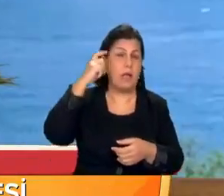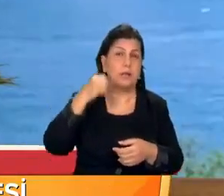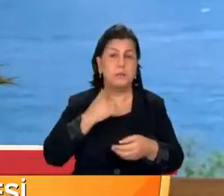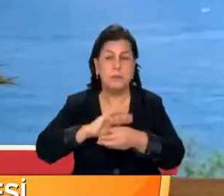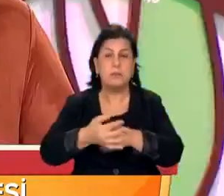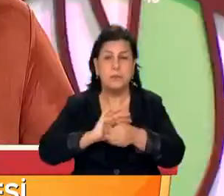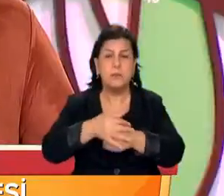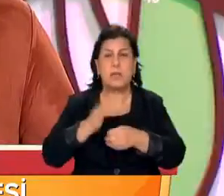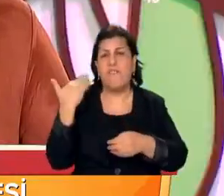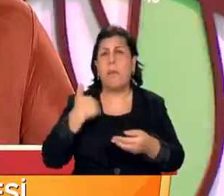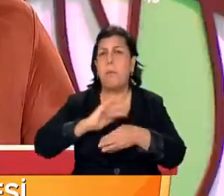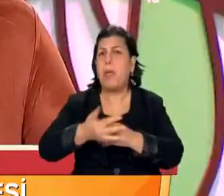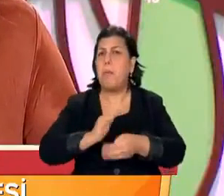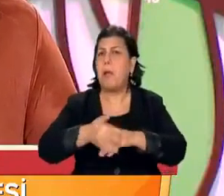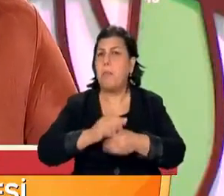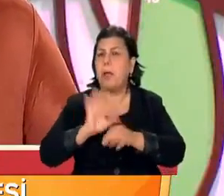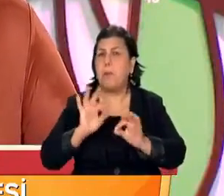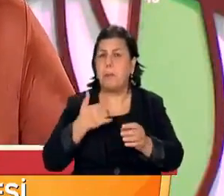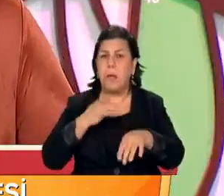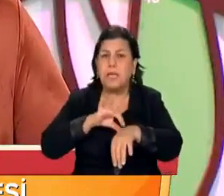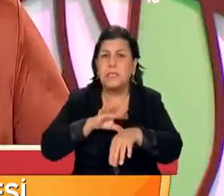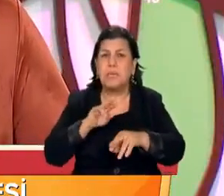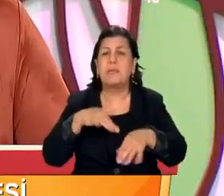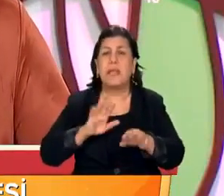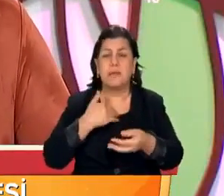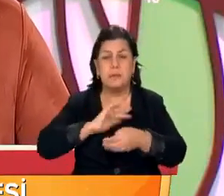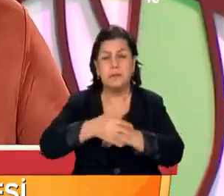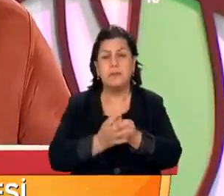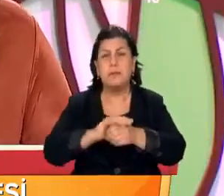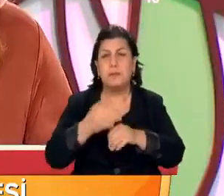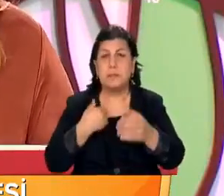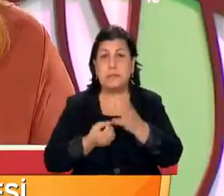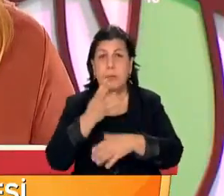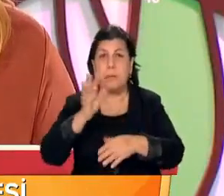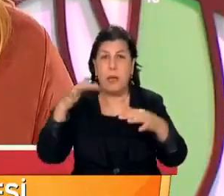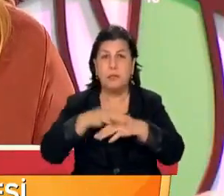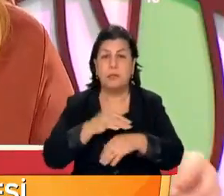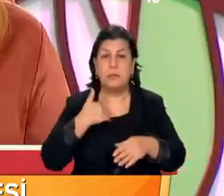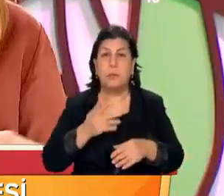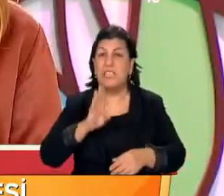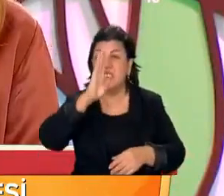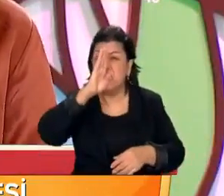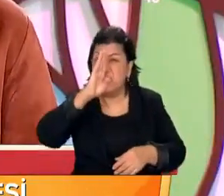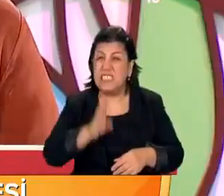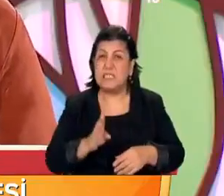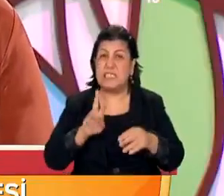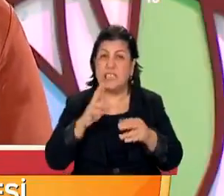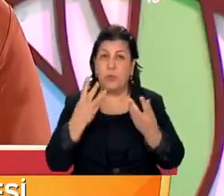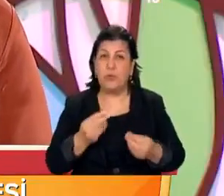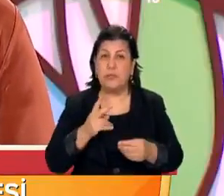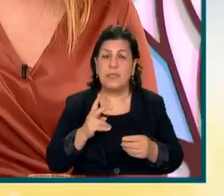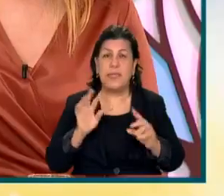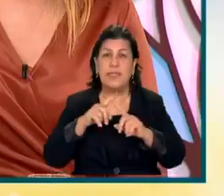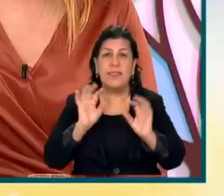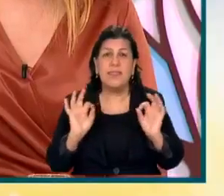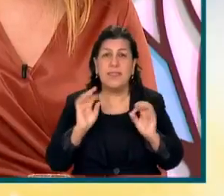değerlerini sürekli yıkayalım insandım Evet evet ve asla birçok şey değişmedi Ama ciddi anlamda takıntısı olan bekliyor çok ciddi